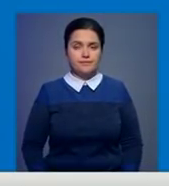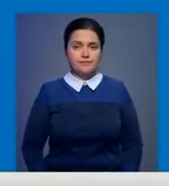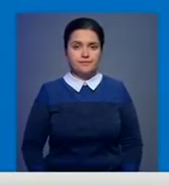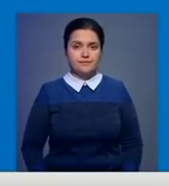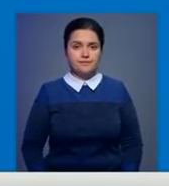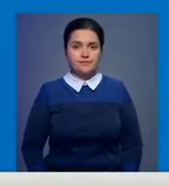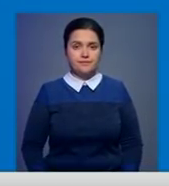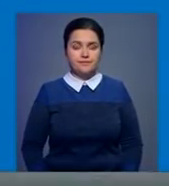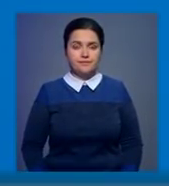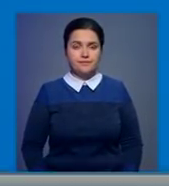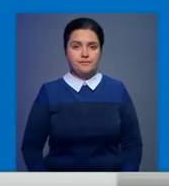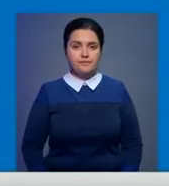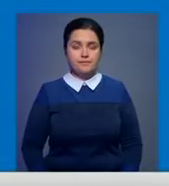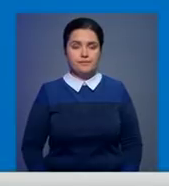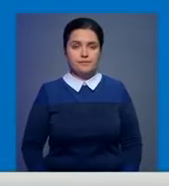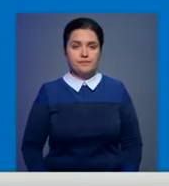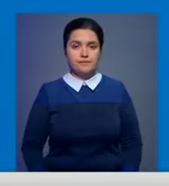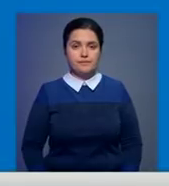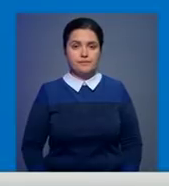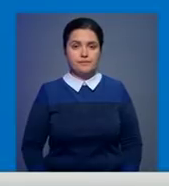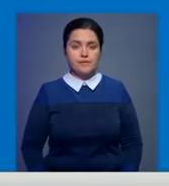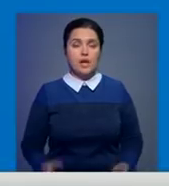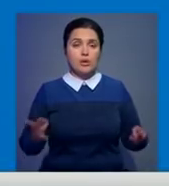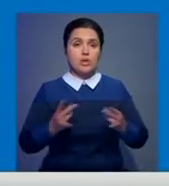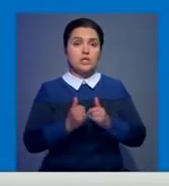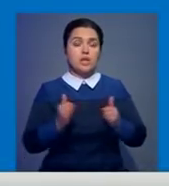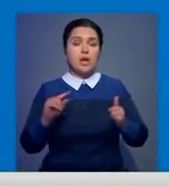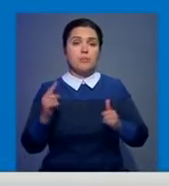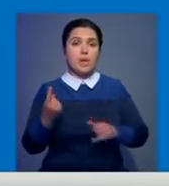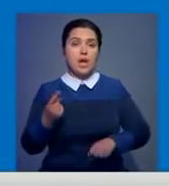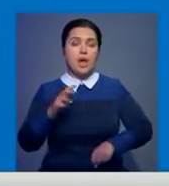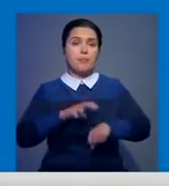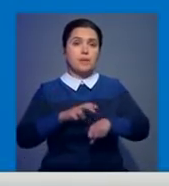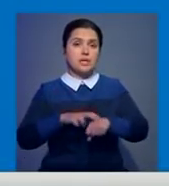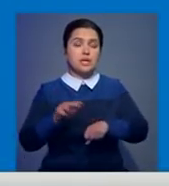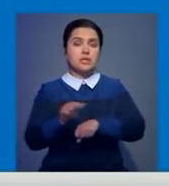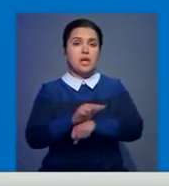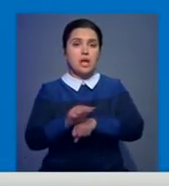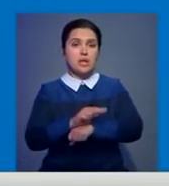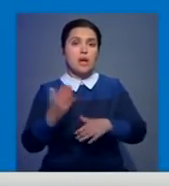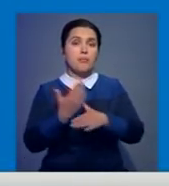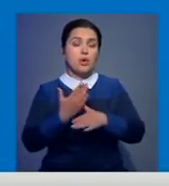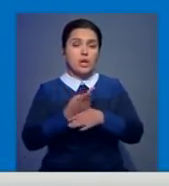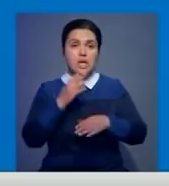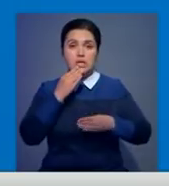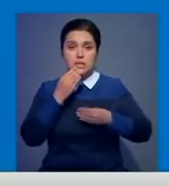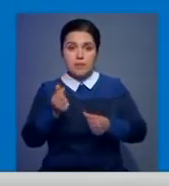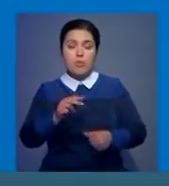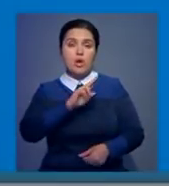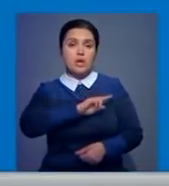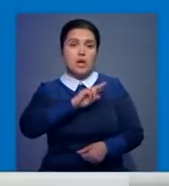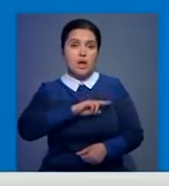Основное внимание необходимо уделить расширению первичной медико-санитарной помощи. Для стимулирования